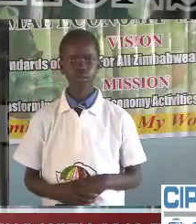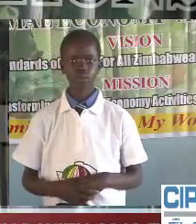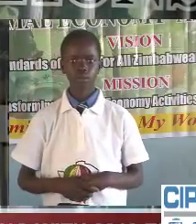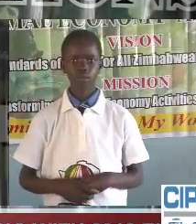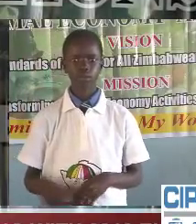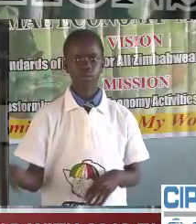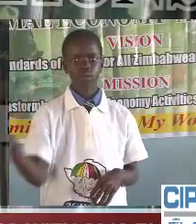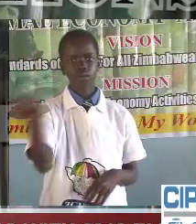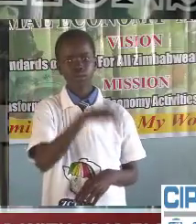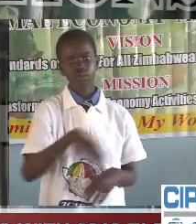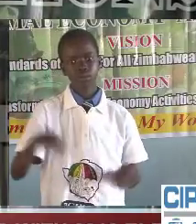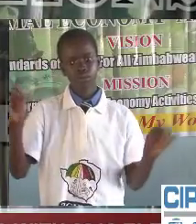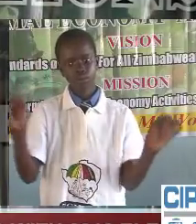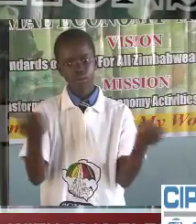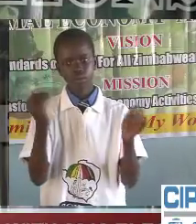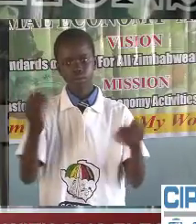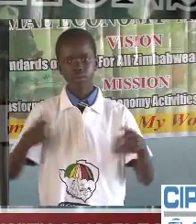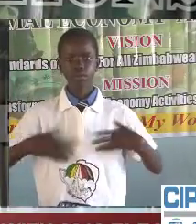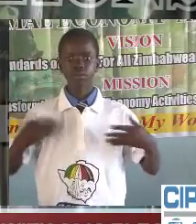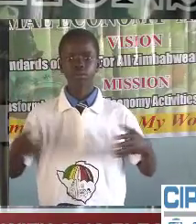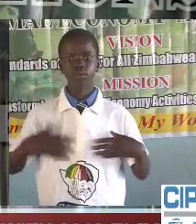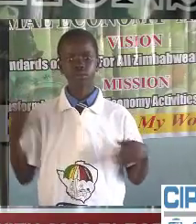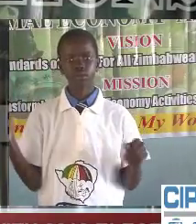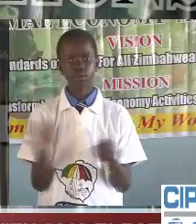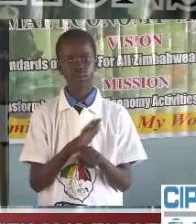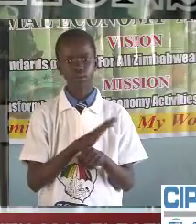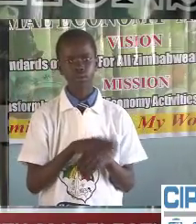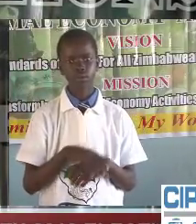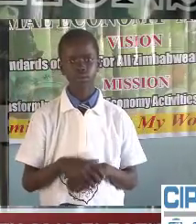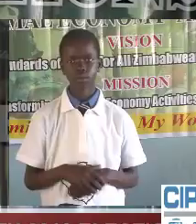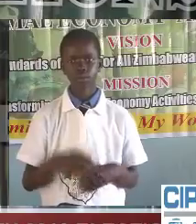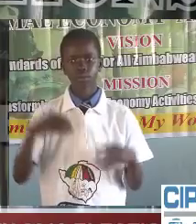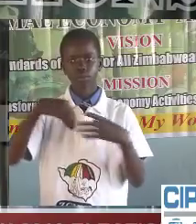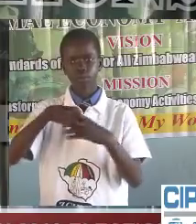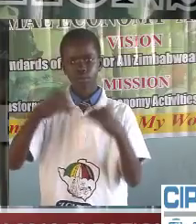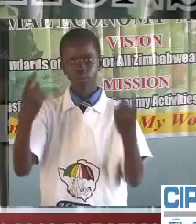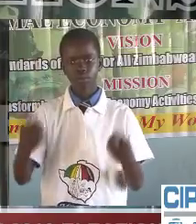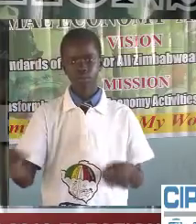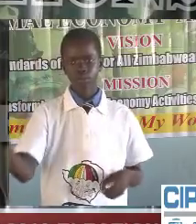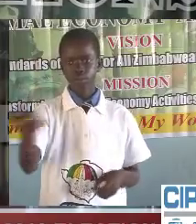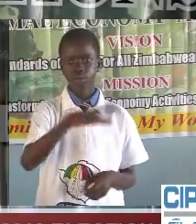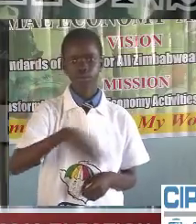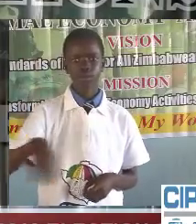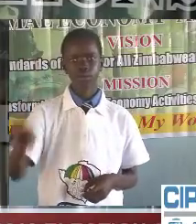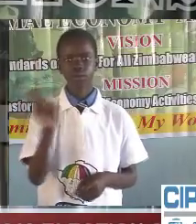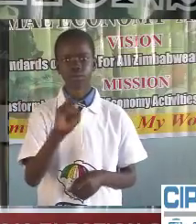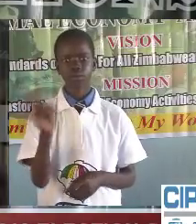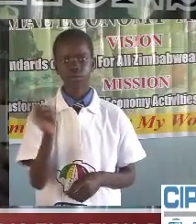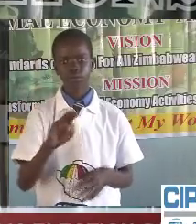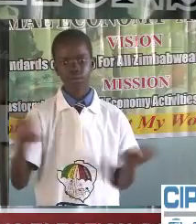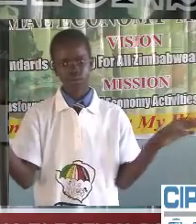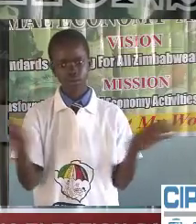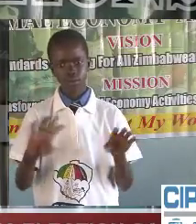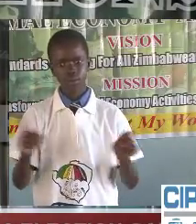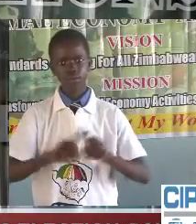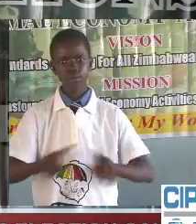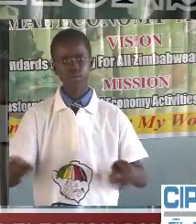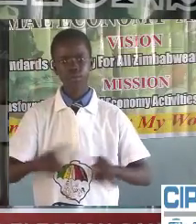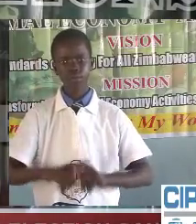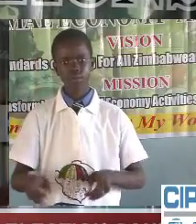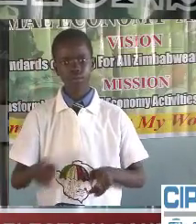mose ndinogamuchirai nomufaro vagari vemuno vanoita mabasa avo akasiyana